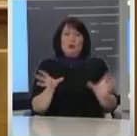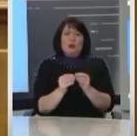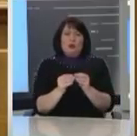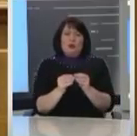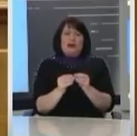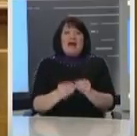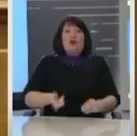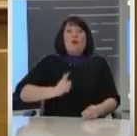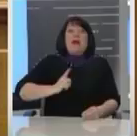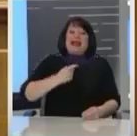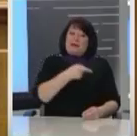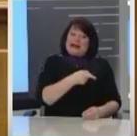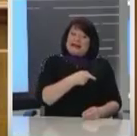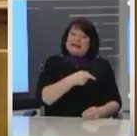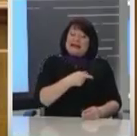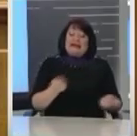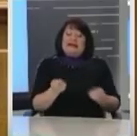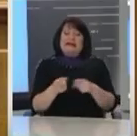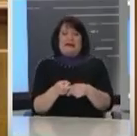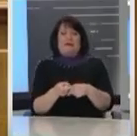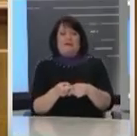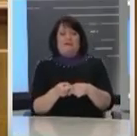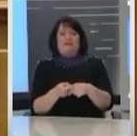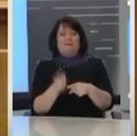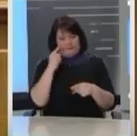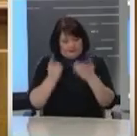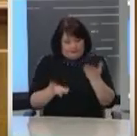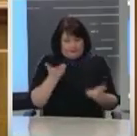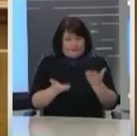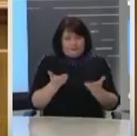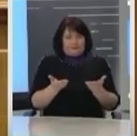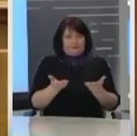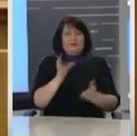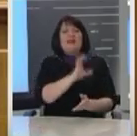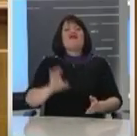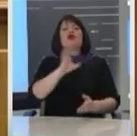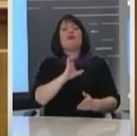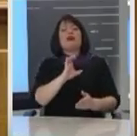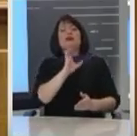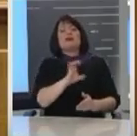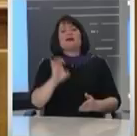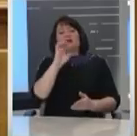τις αρχικές προβλέψεις, σε σύγκριση με όλες τις υπόλοιπες ευρωπαϊκές χώρες.